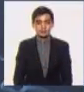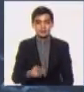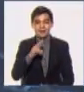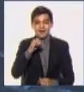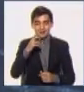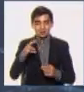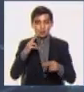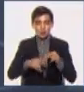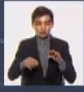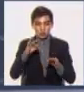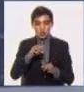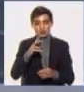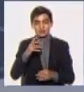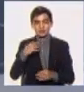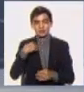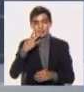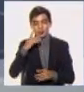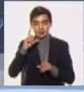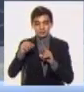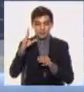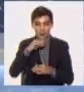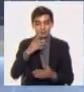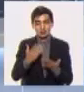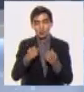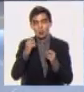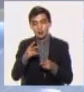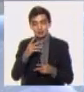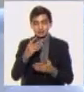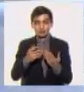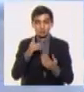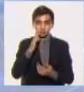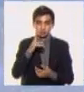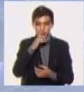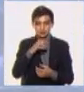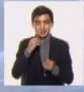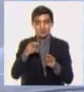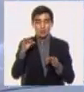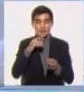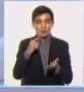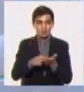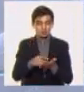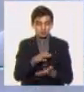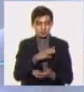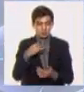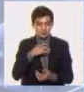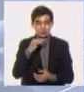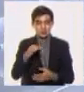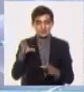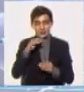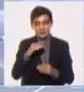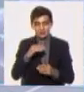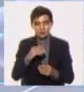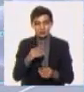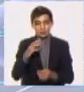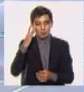Карантин аяқталғаннан кейін шетелге шыға аламыз ба, және ол қаншалықты қауіпсіз болмақ деген сұрақ жазғы демалысын алдын ала жоспарлап қойған тұрғындарымыздың